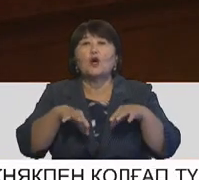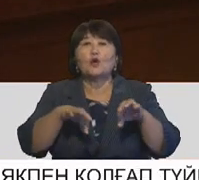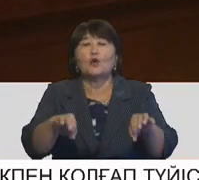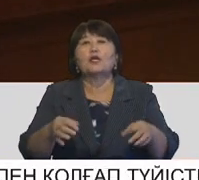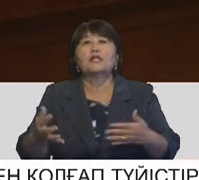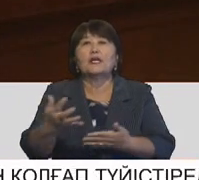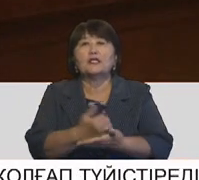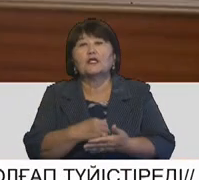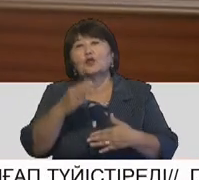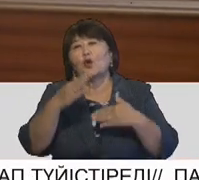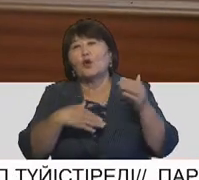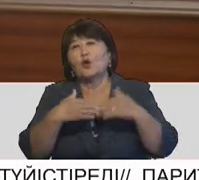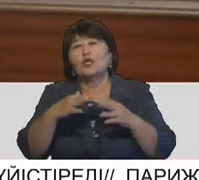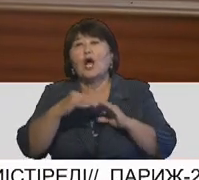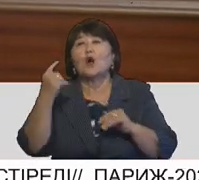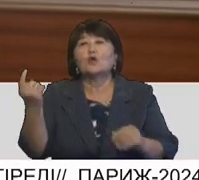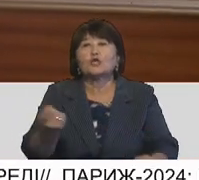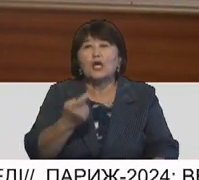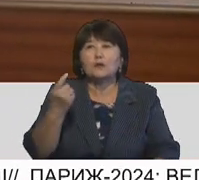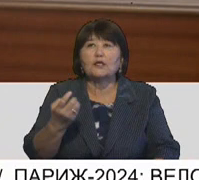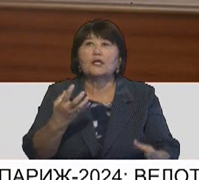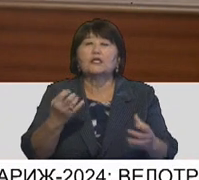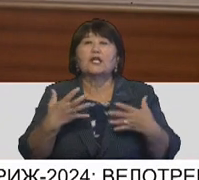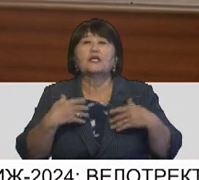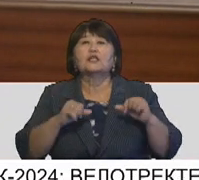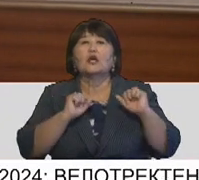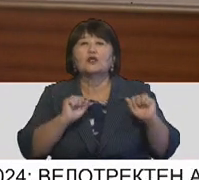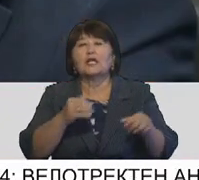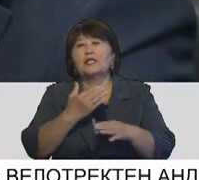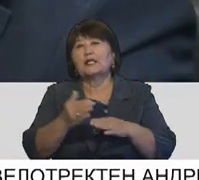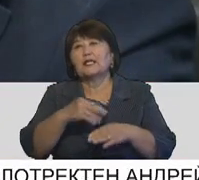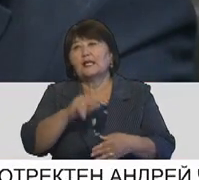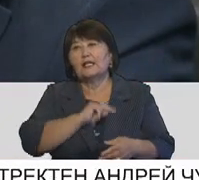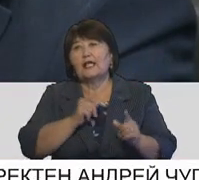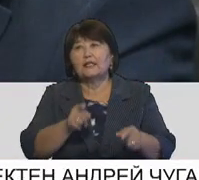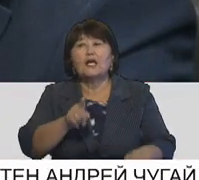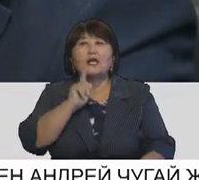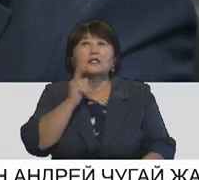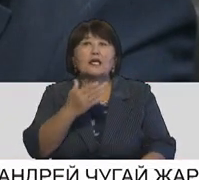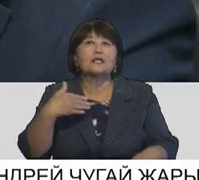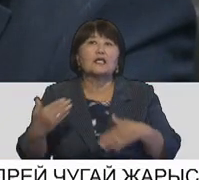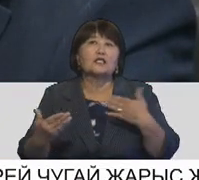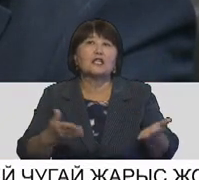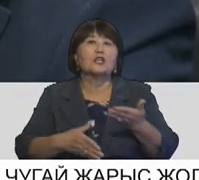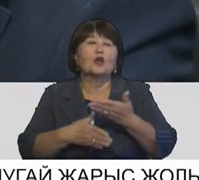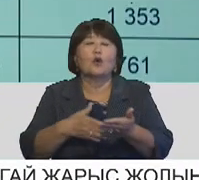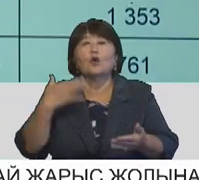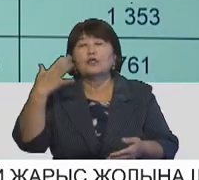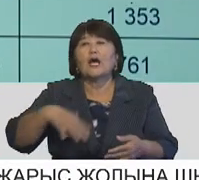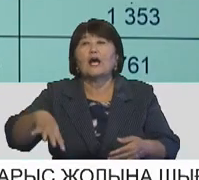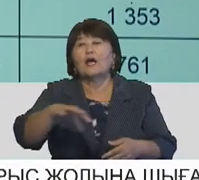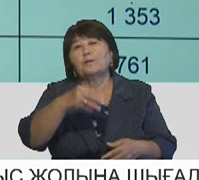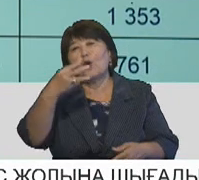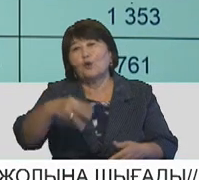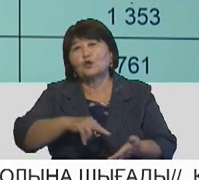жинақтау, құрылыс, ауыл шаруашылығы және денсаулық сақтау салаларында. Жастарды жан-жақты қолдау мақсатында аймақта